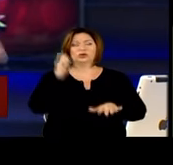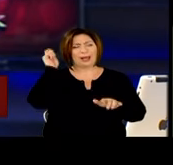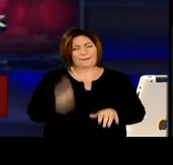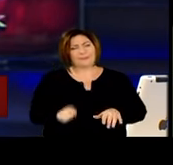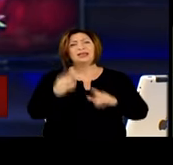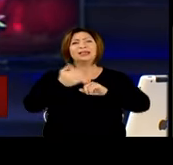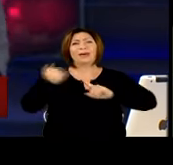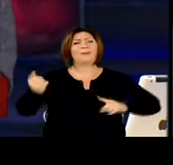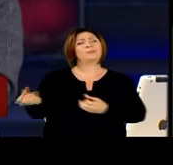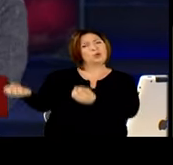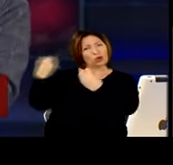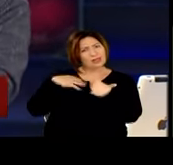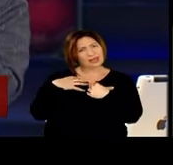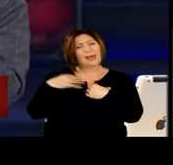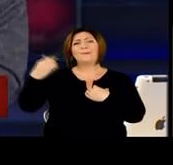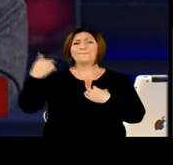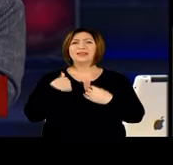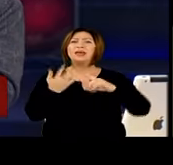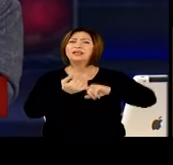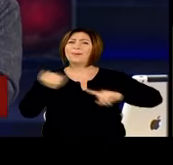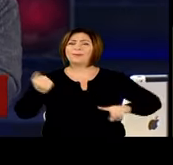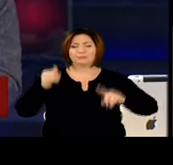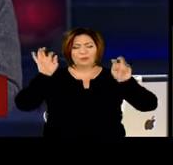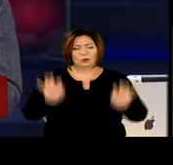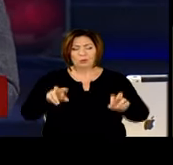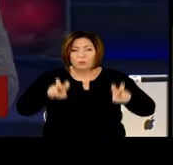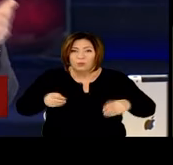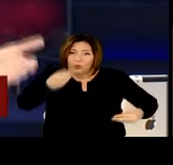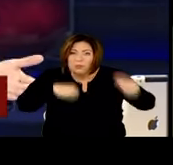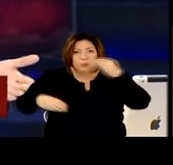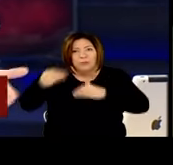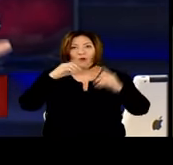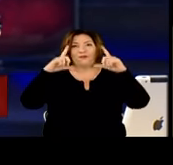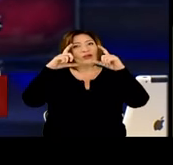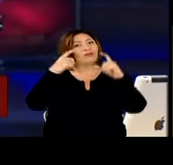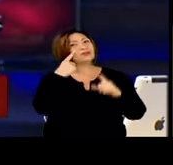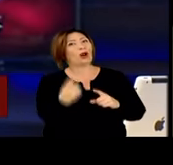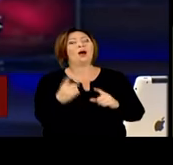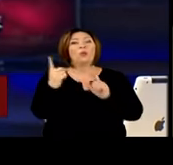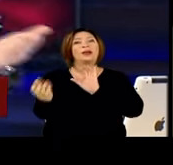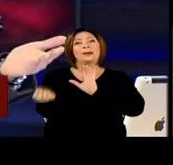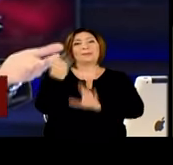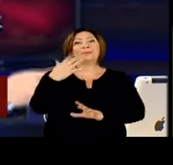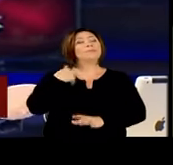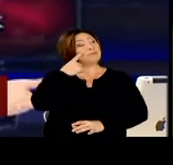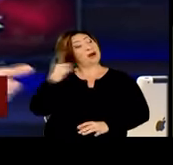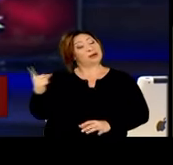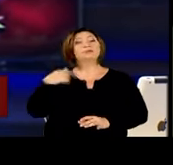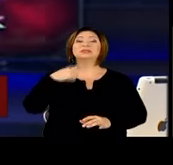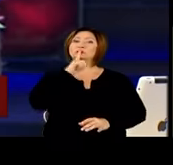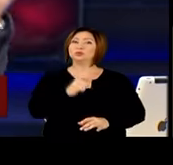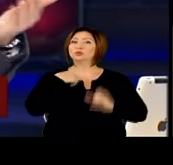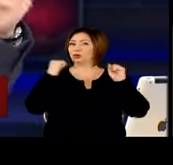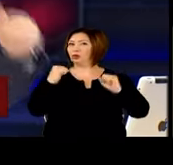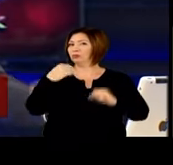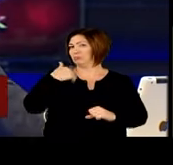tuttu, kebabı gönderdi, ben de kebabın başına çöktüm fotoğrafınızı. Biz de buradan bakın yayıncı sözünü